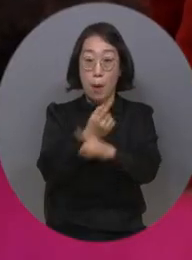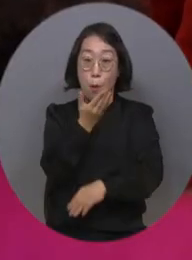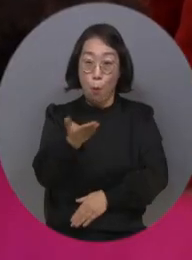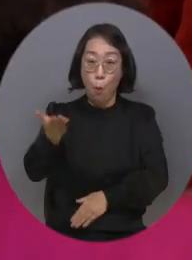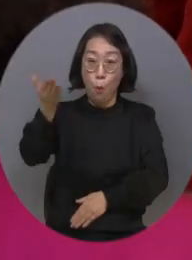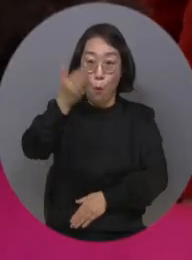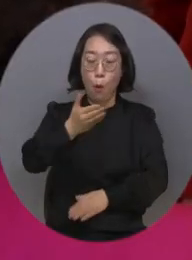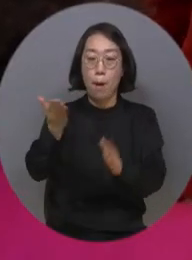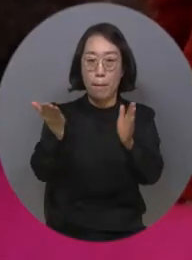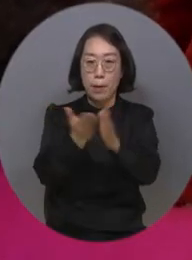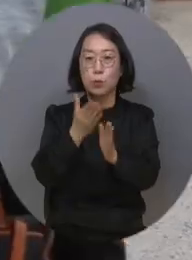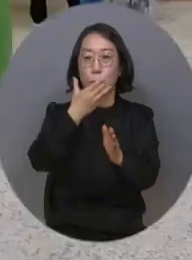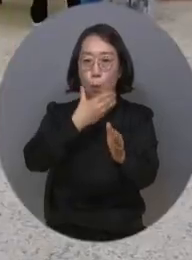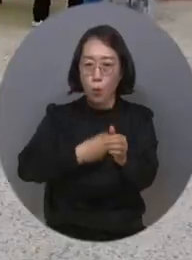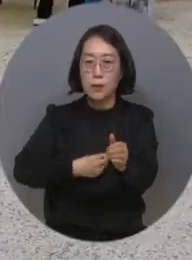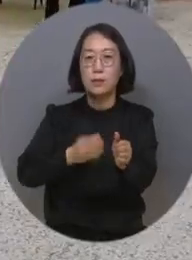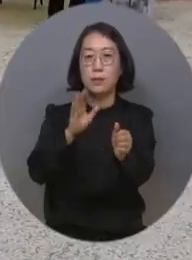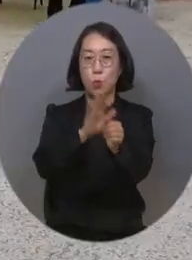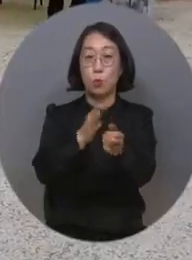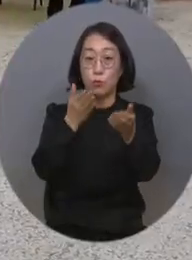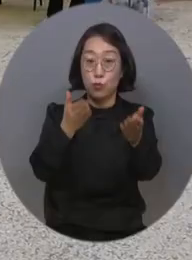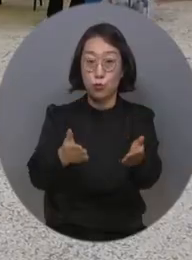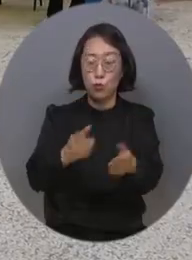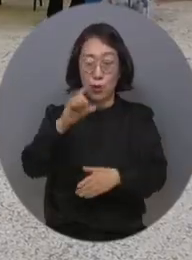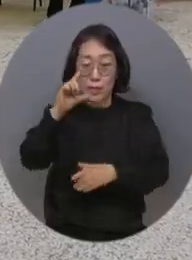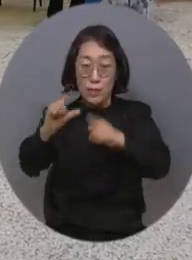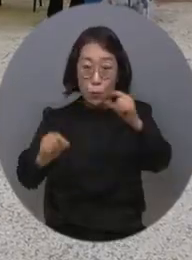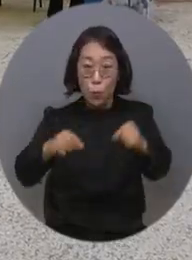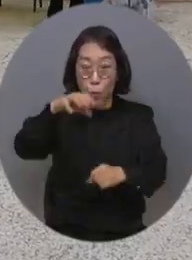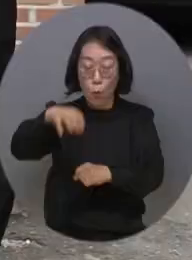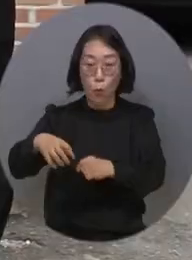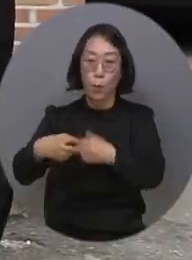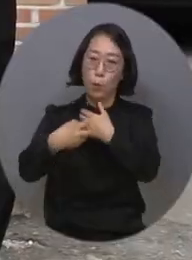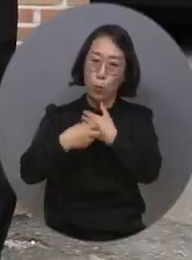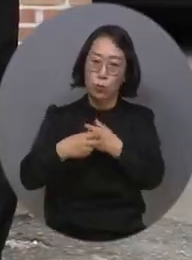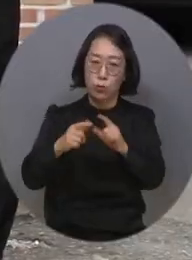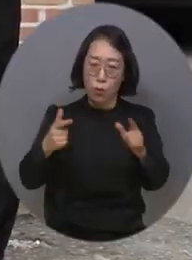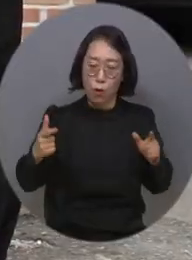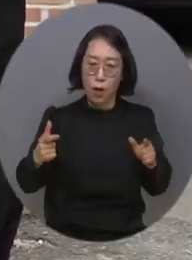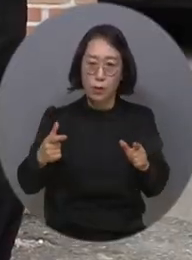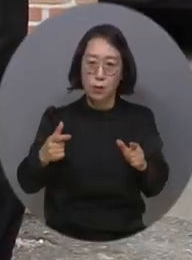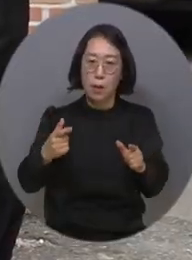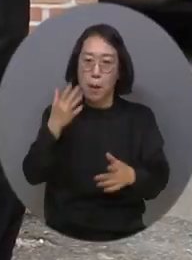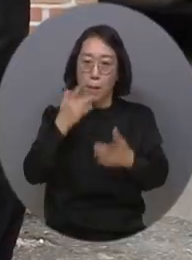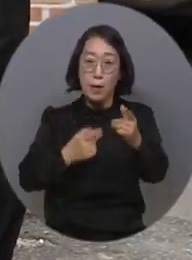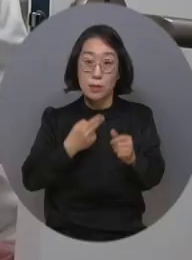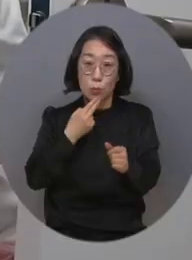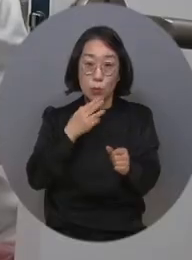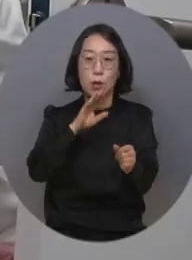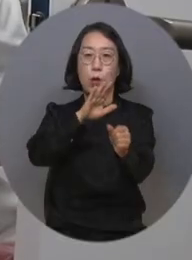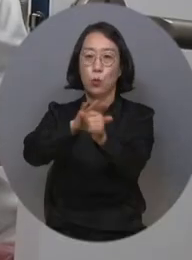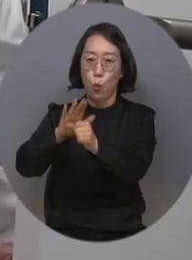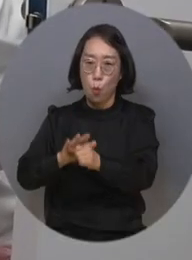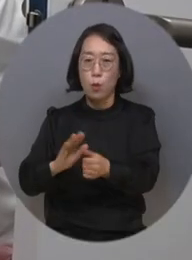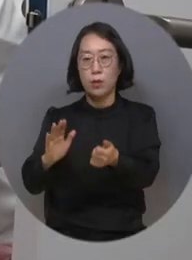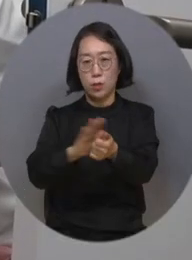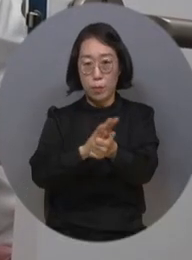복지를 실현하겠다고 밝혀 도서 산간 지역 주민도 보건복지 서비스에서 소외되지 않도록 노력하는